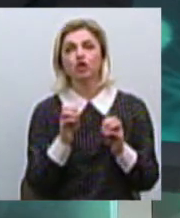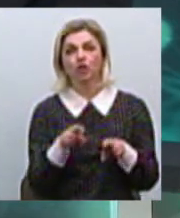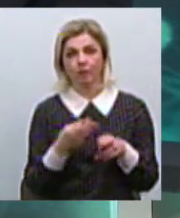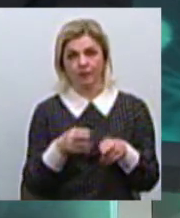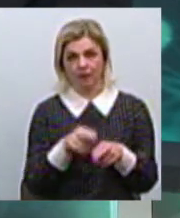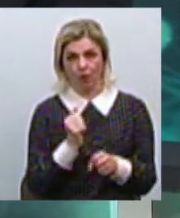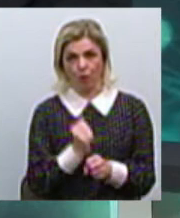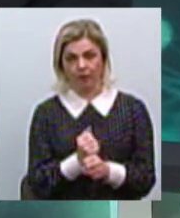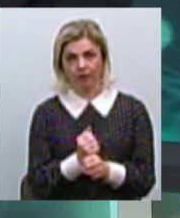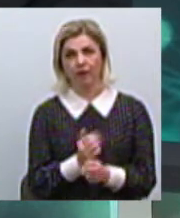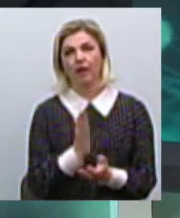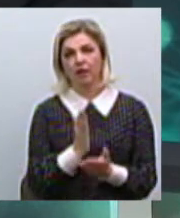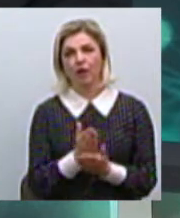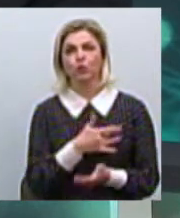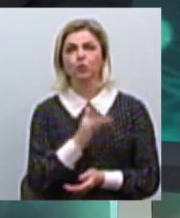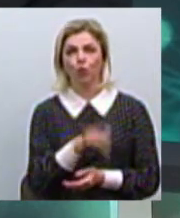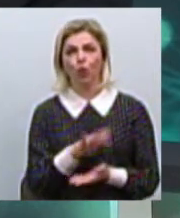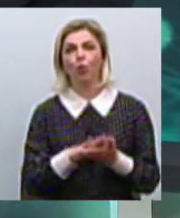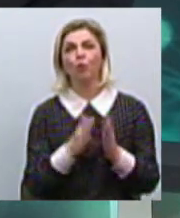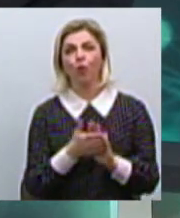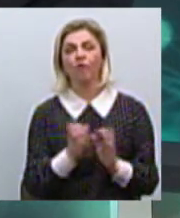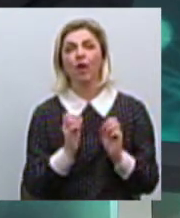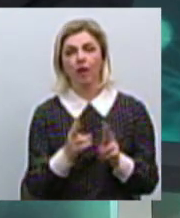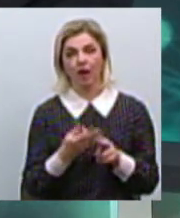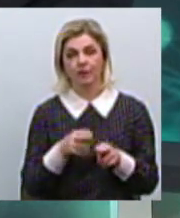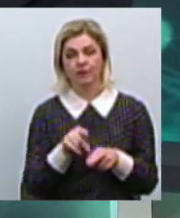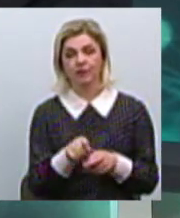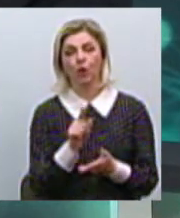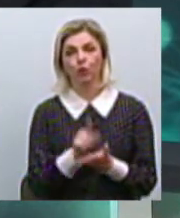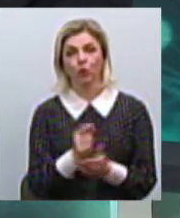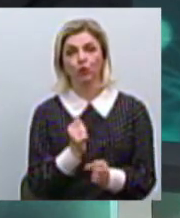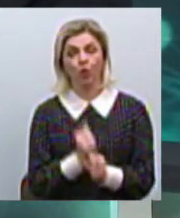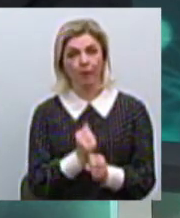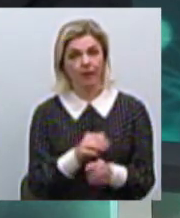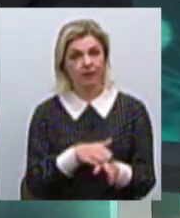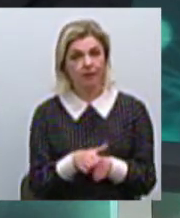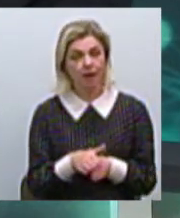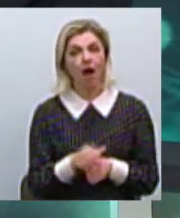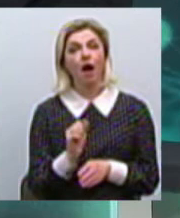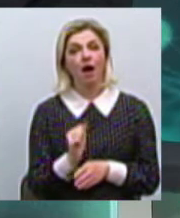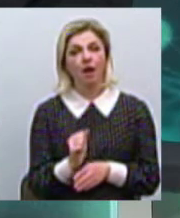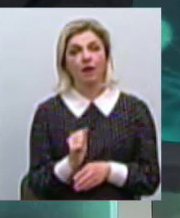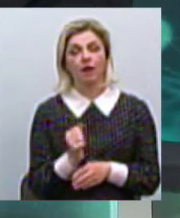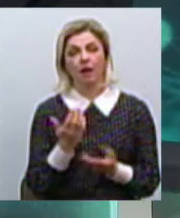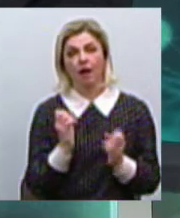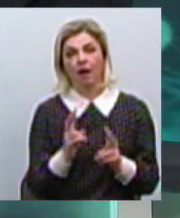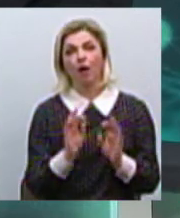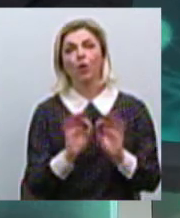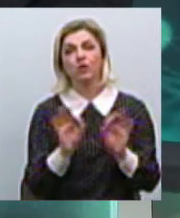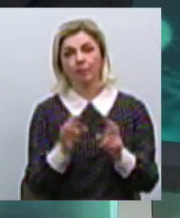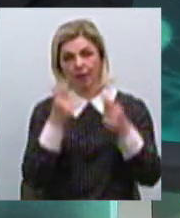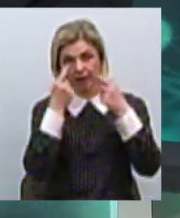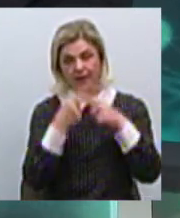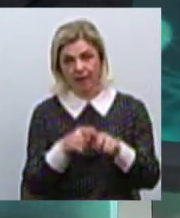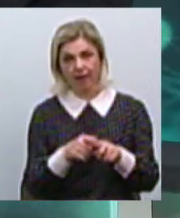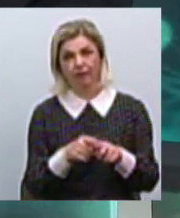Тобто є досить суворі умови, яким чином це має робитись. І якраз от, як розповідав нам технічний директор